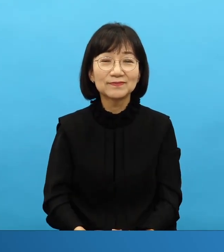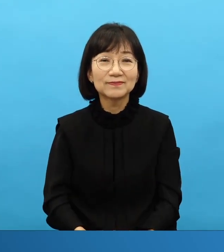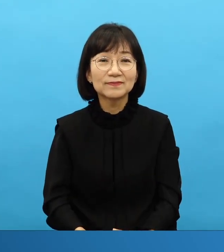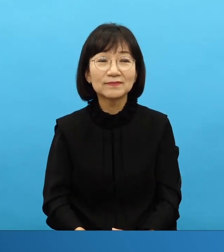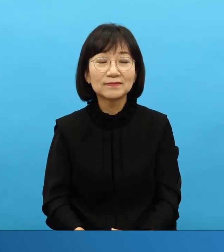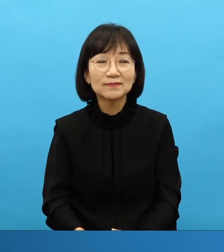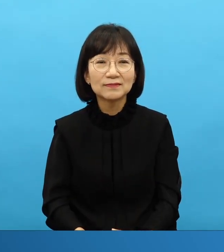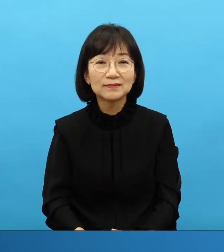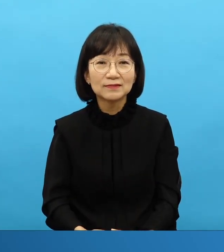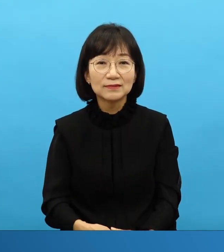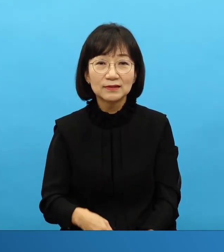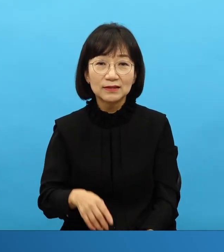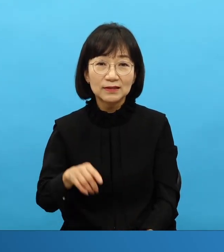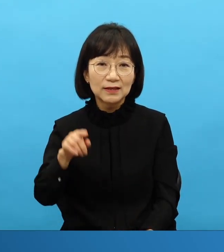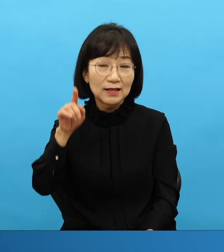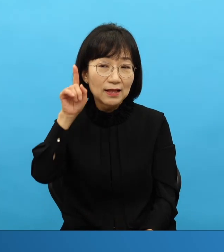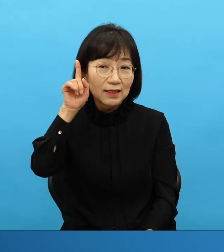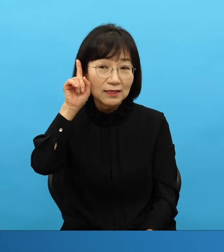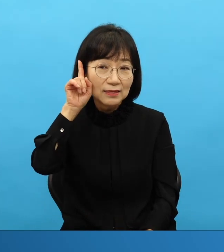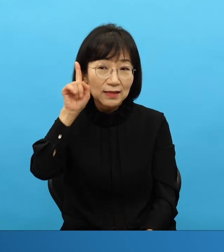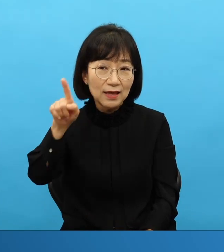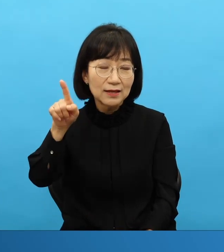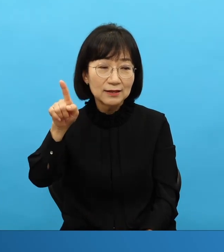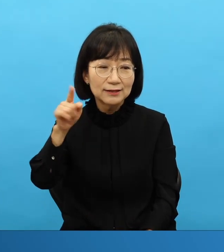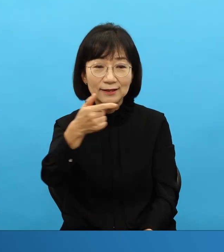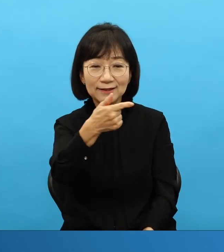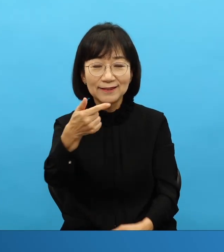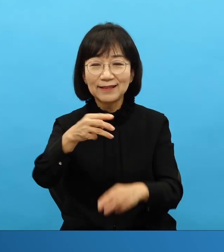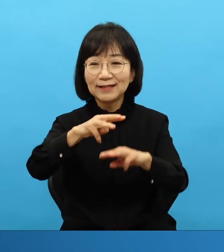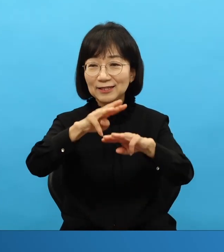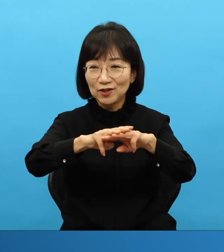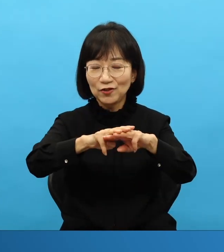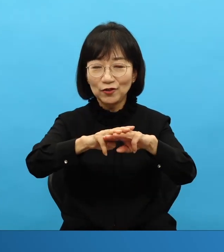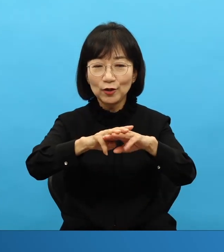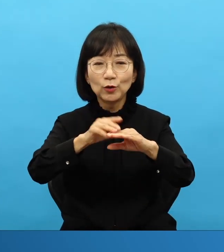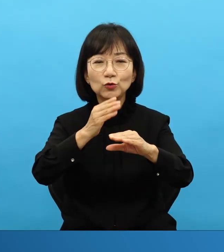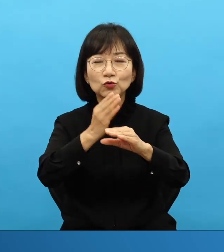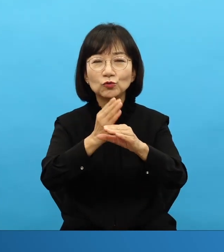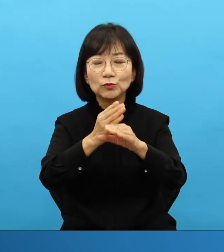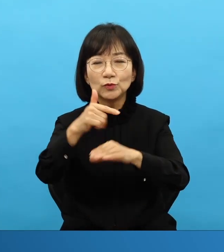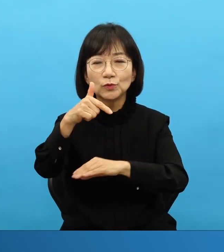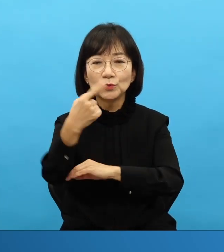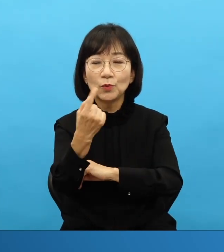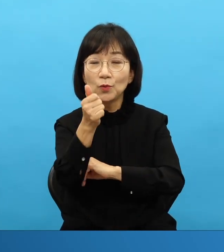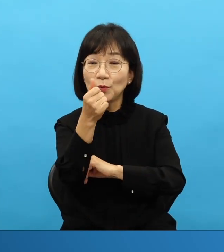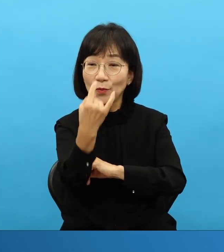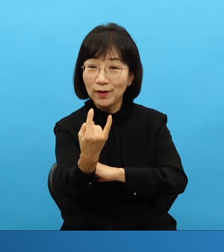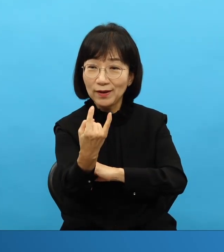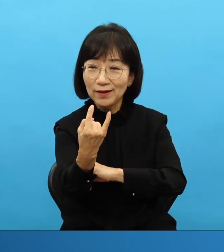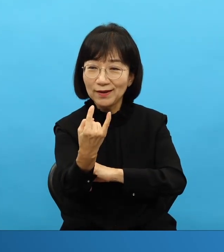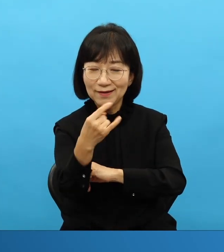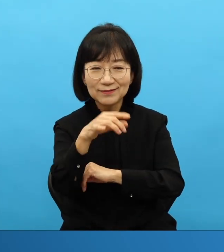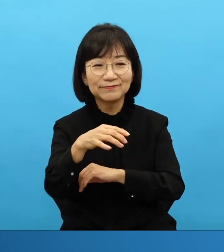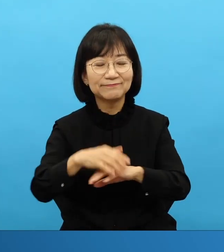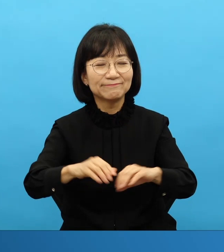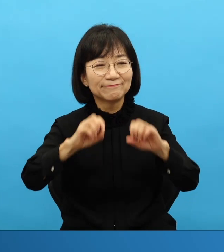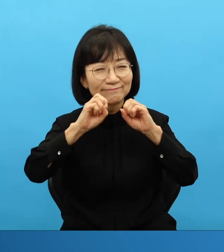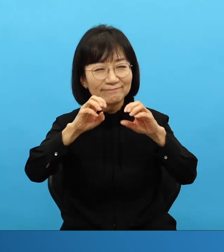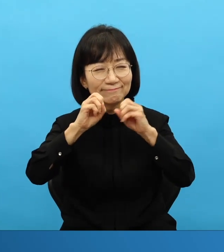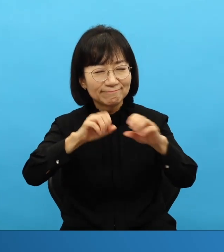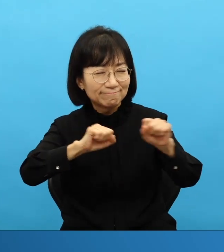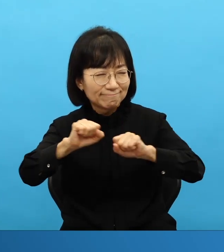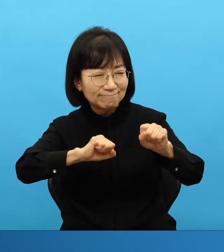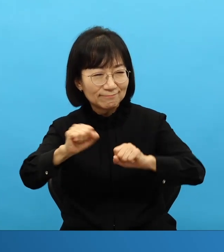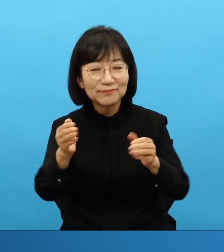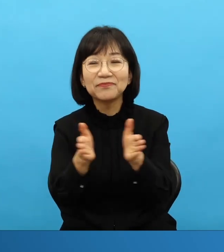저기 대전 그 중부 노예 대전 시찰에서 전도 캠프 합니다. 明天呢，在这个中